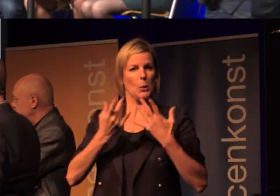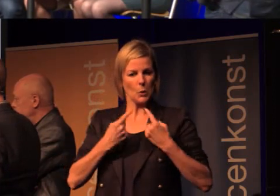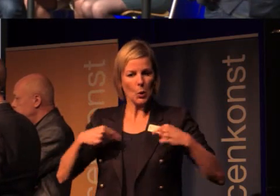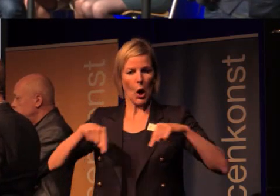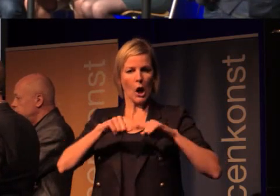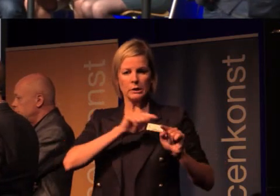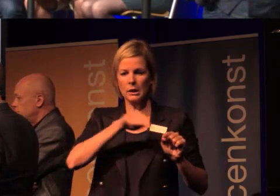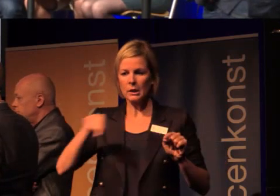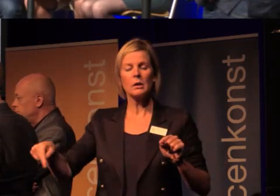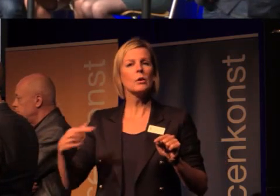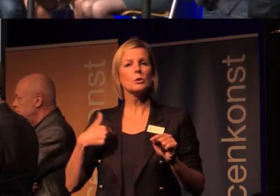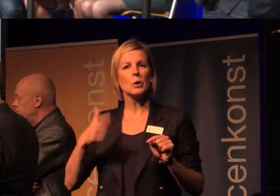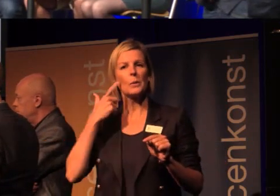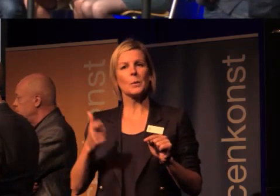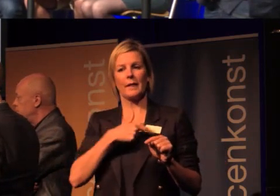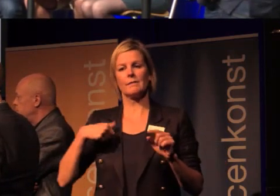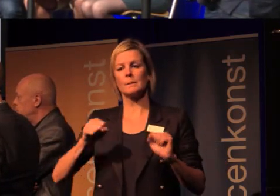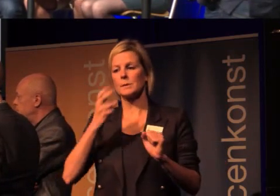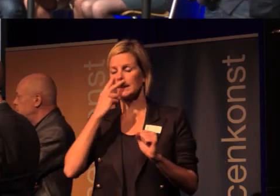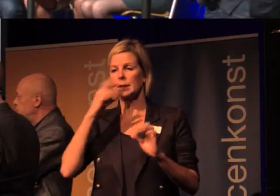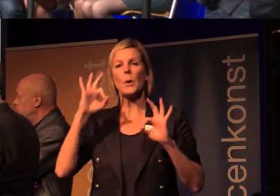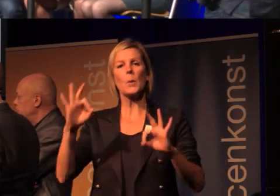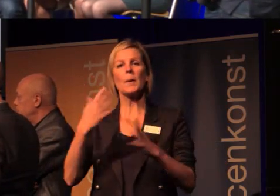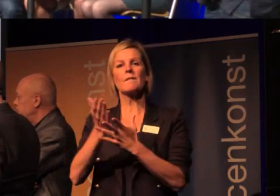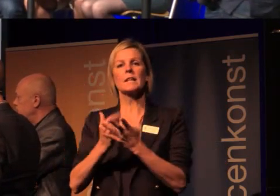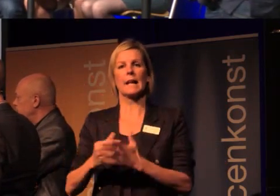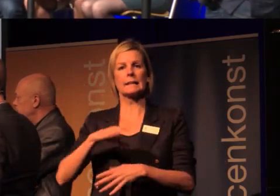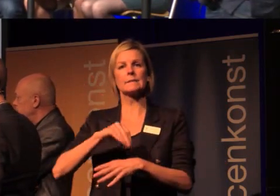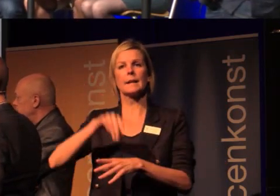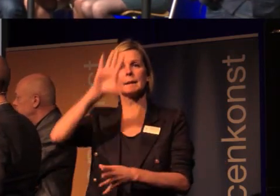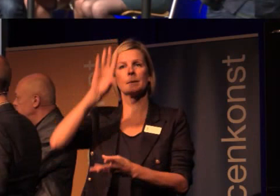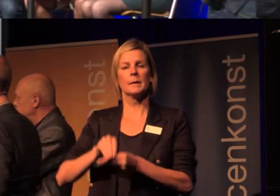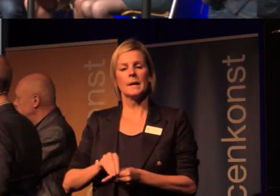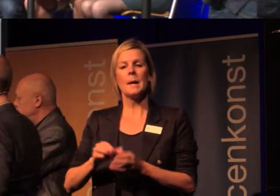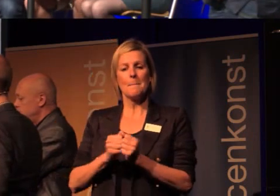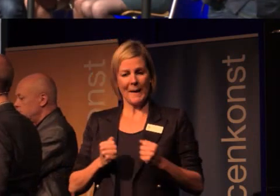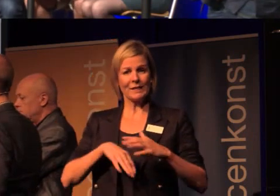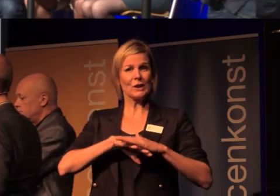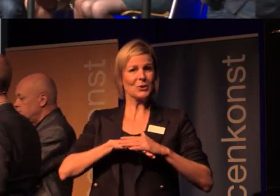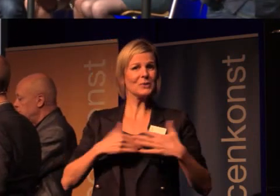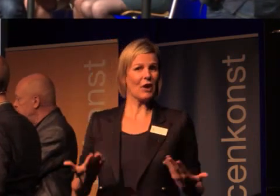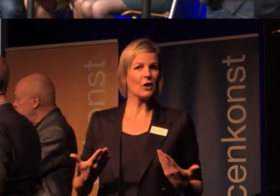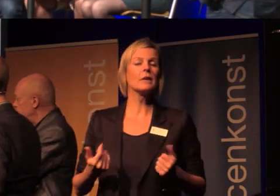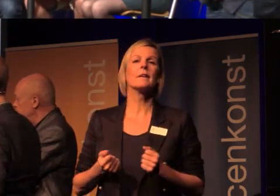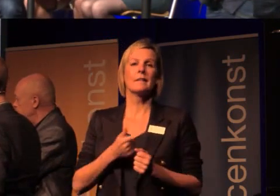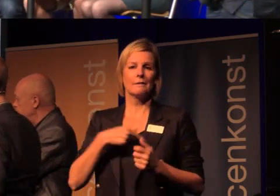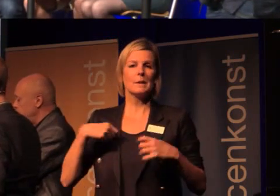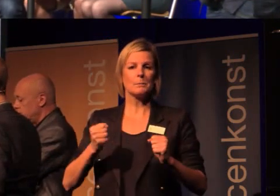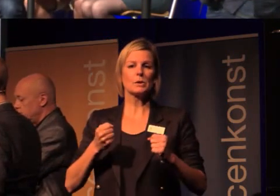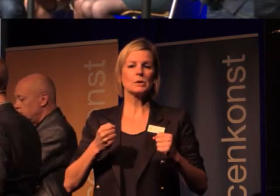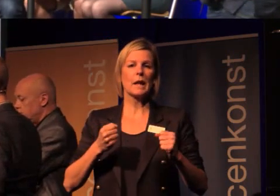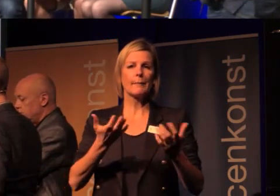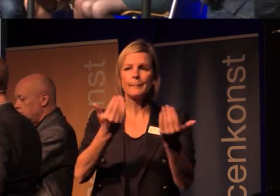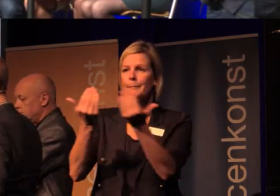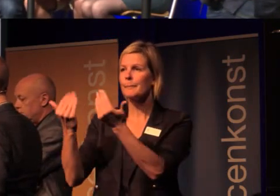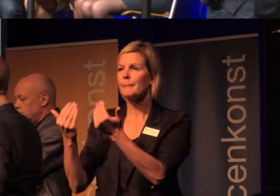kanske snarare måste titta på hur ser fördelningen ut över landet. Men i grund och botten så tror jag det handlar också om att engagera fler människor i